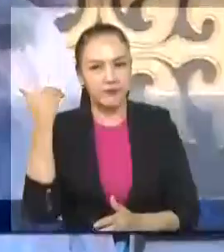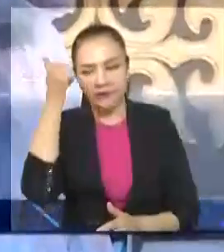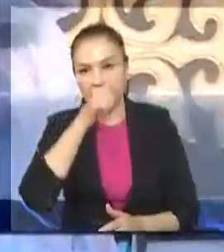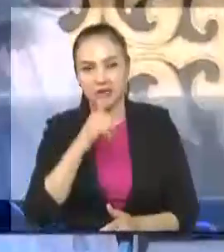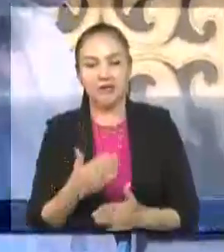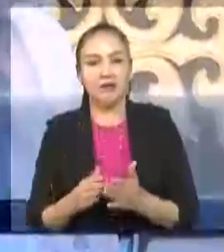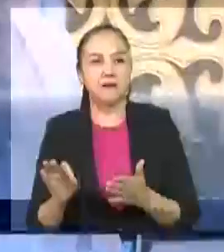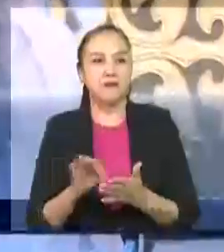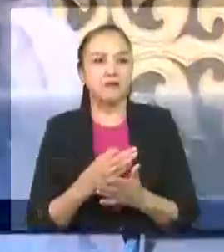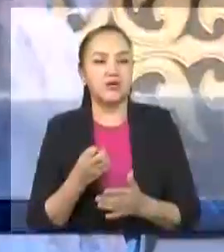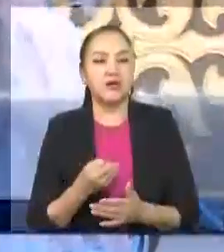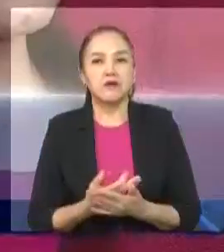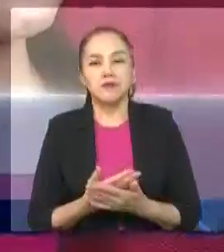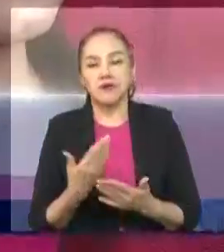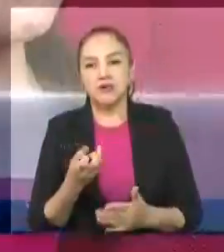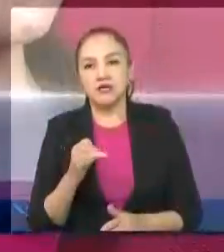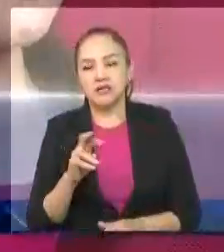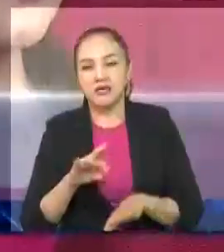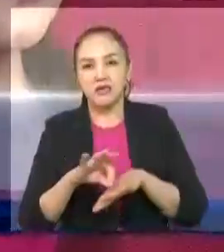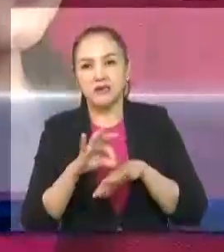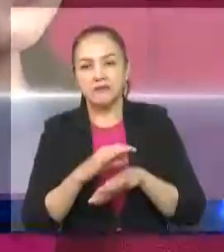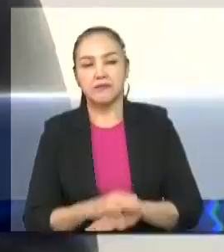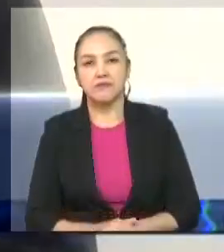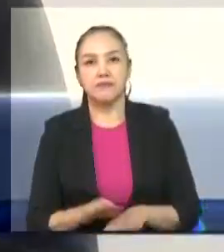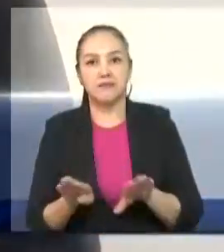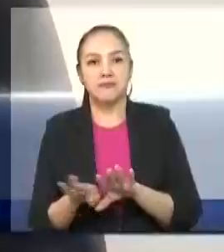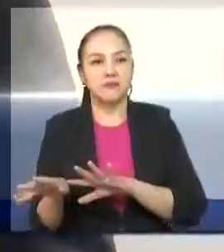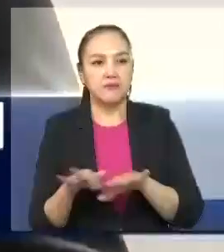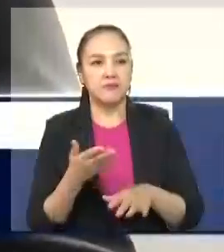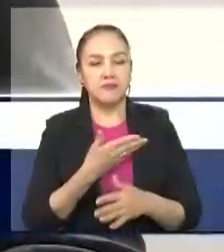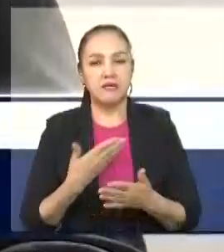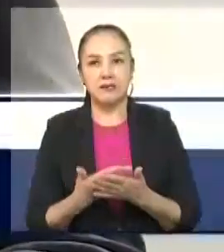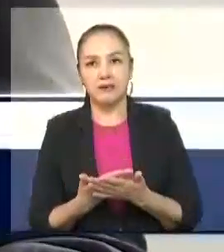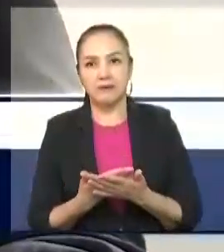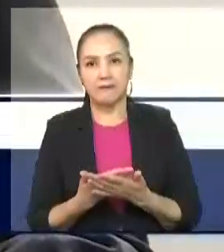И вскоре Айбек сделал Карлагаш предложение. На этом мероприятии мы